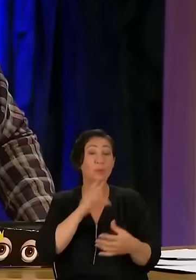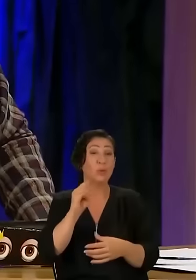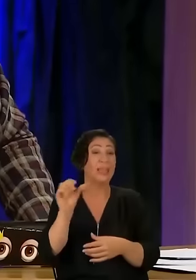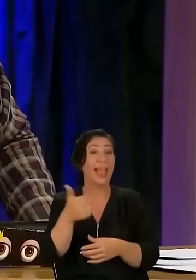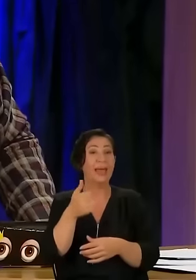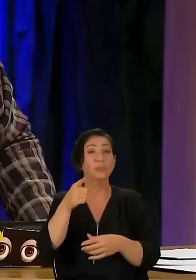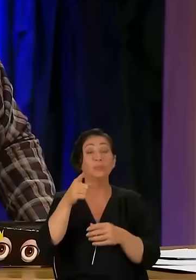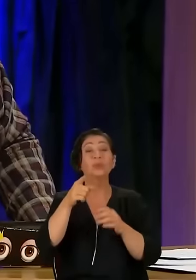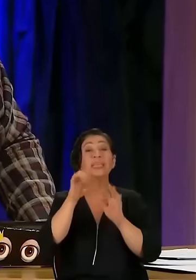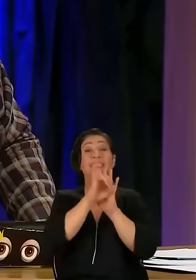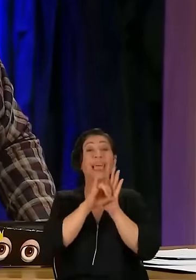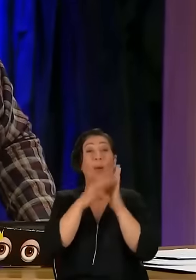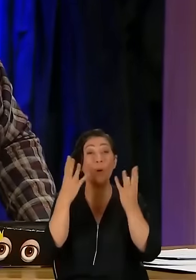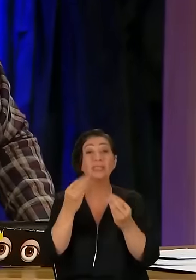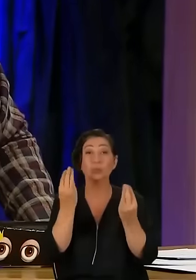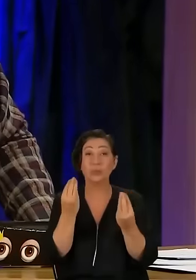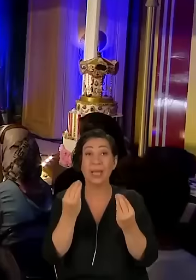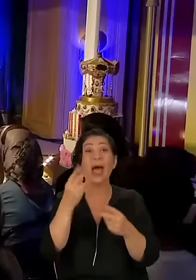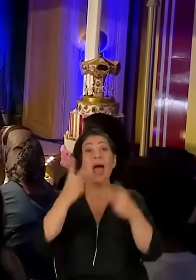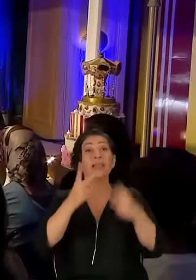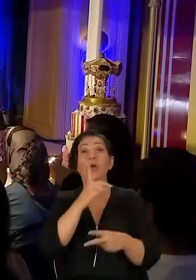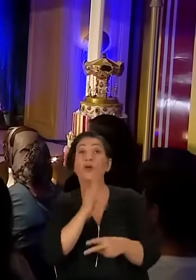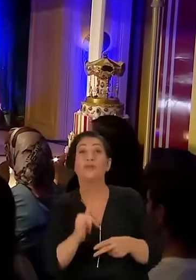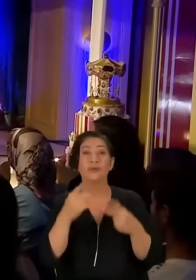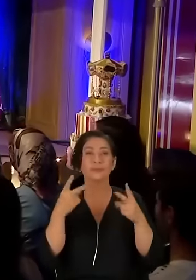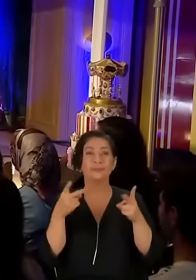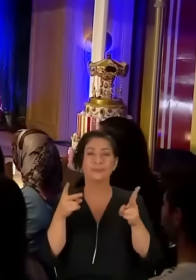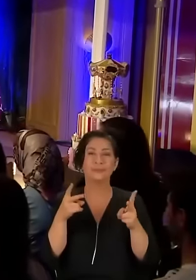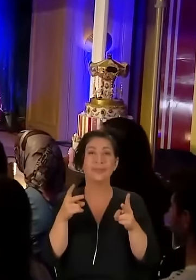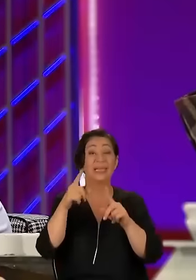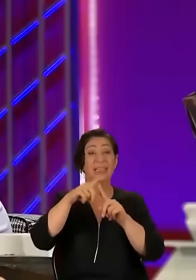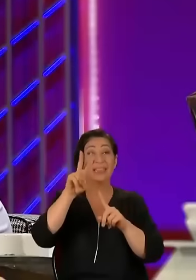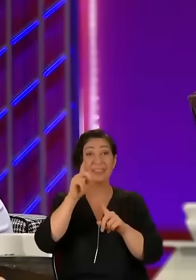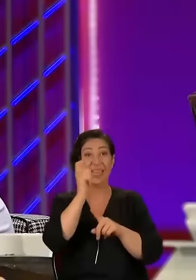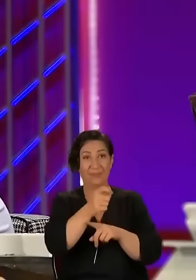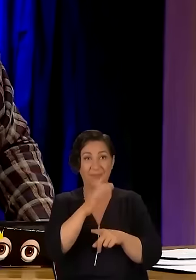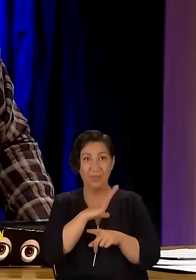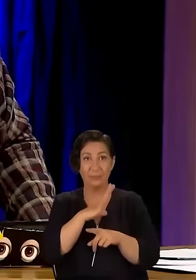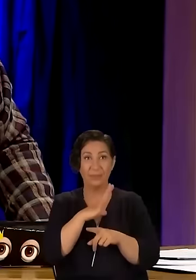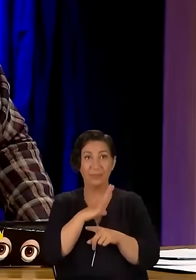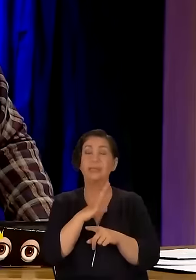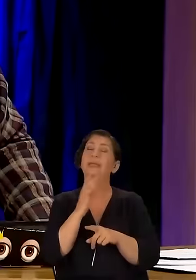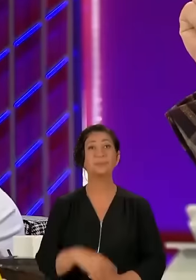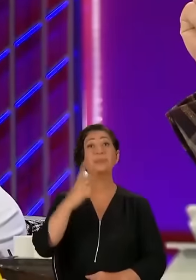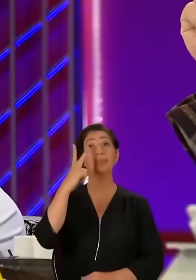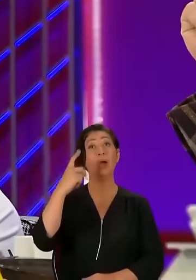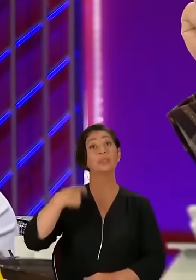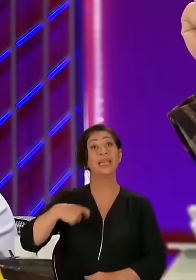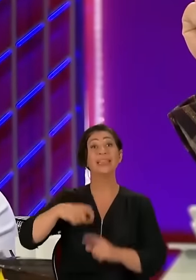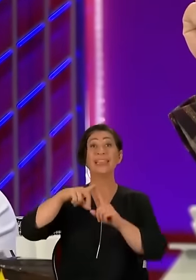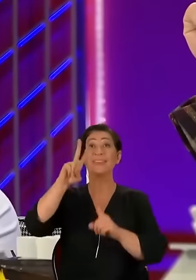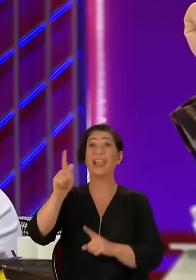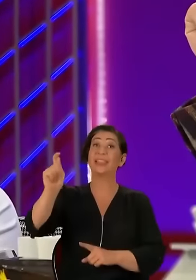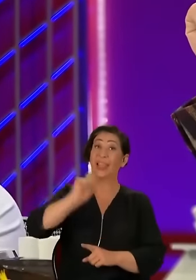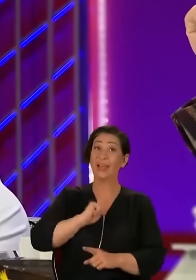şimdi sosyal medyadan olması güzel çünkü arada bir de küfredebiliyorsun. Evet. Televizyon teklifi geliyor mu? Geliyordur. İki tane özel